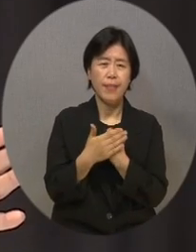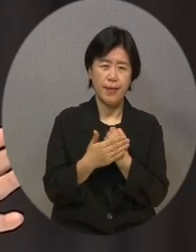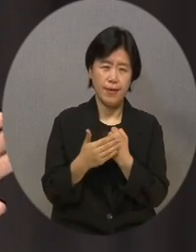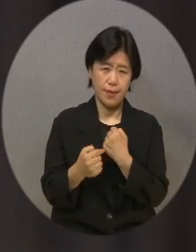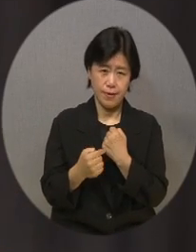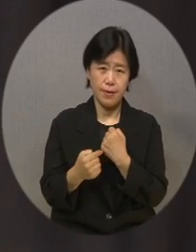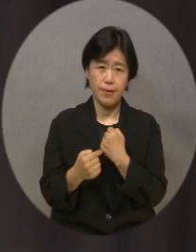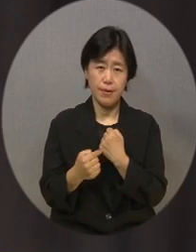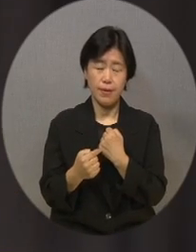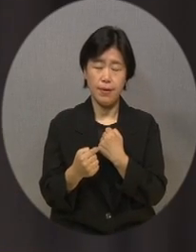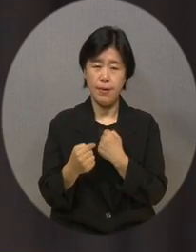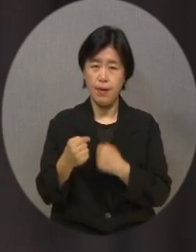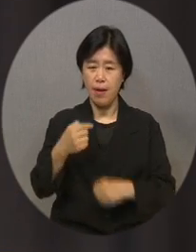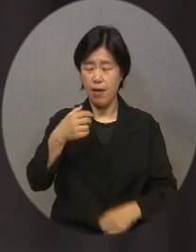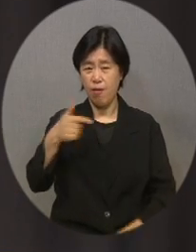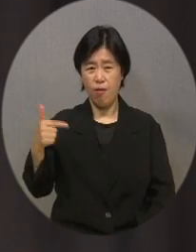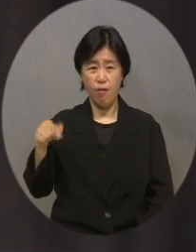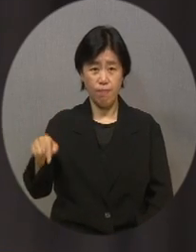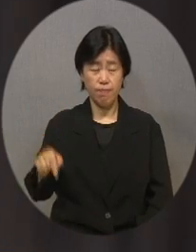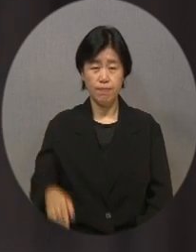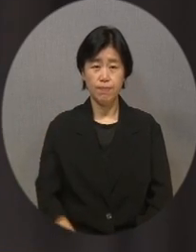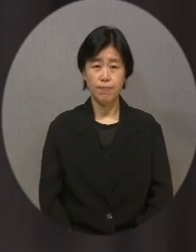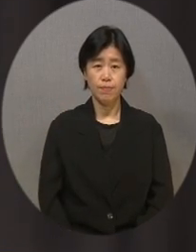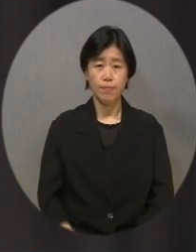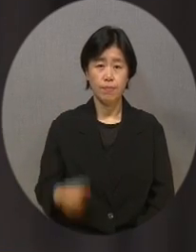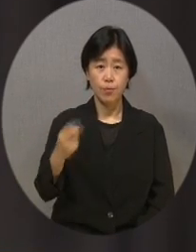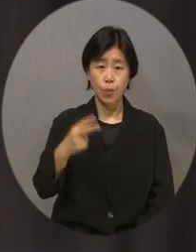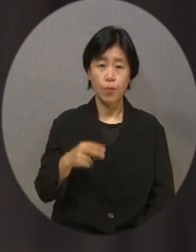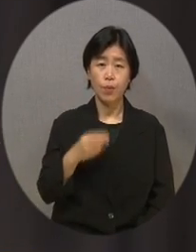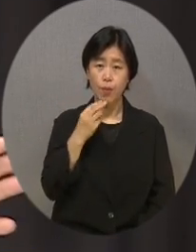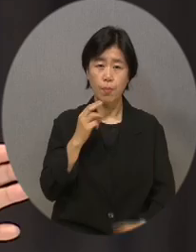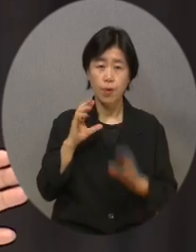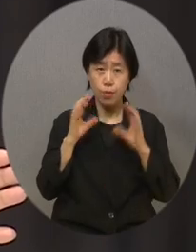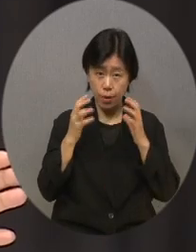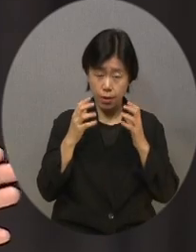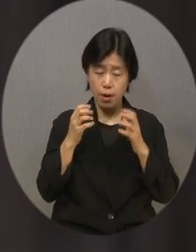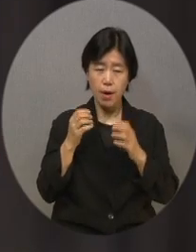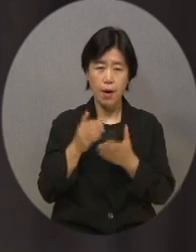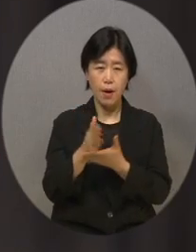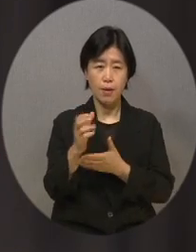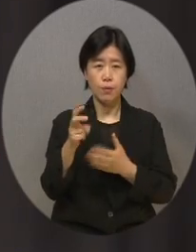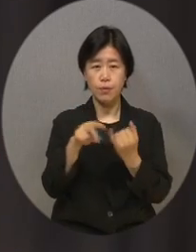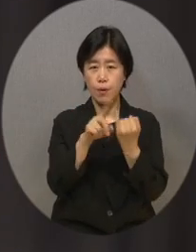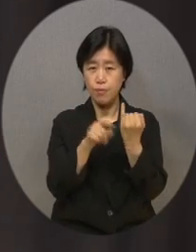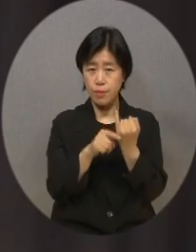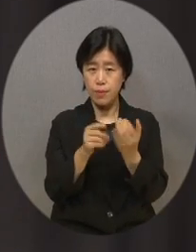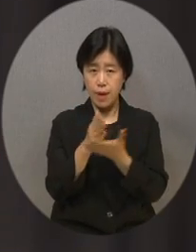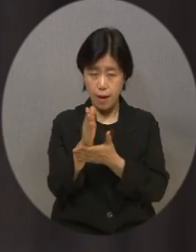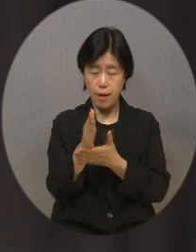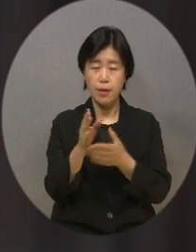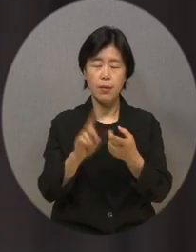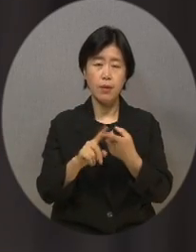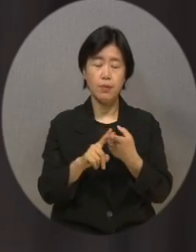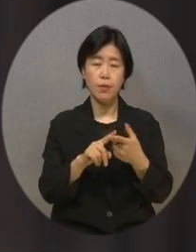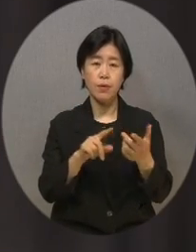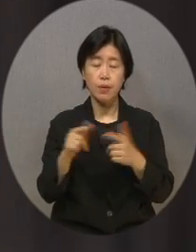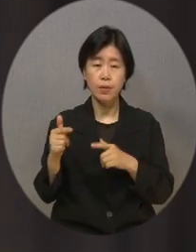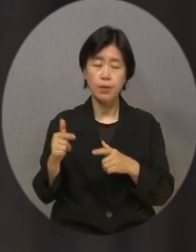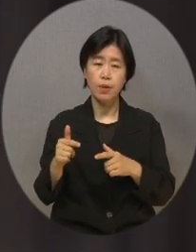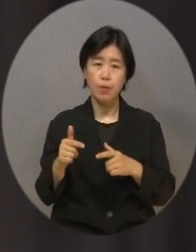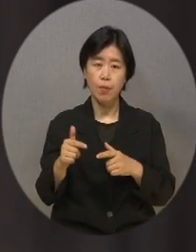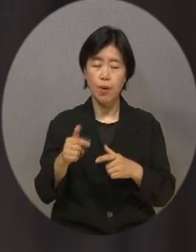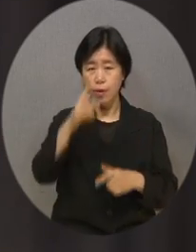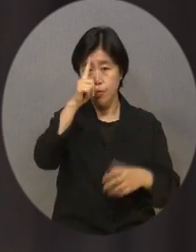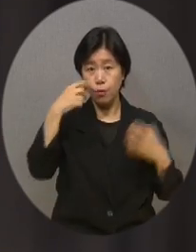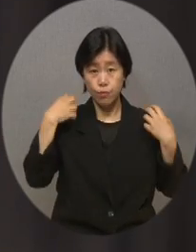정책들. 물론 지금 경기도에서 소아과와 산부인과에 대해서 정책을 지금 시행하고 있는데요. 이건 전국적으로도 뭐 달빛 어린이병원